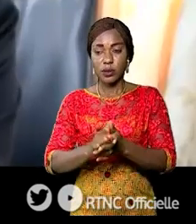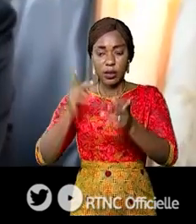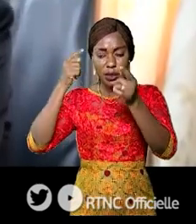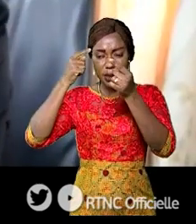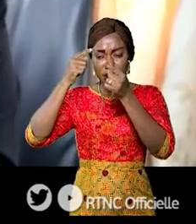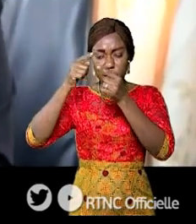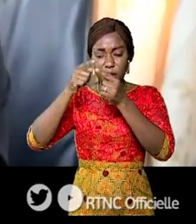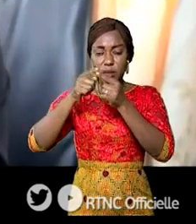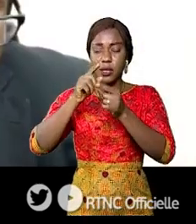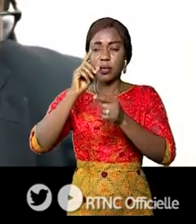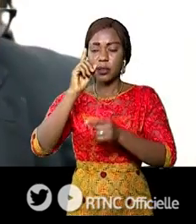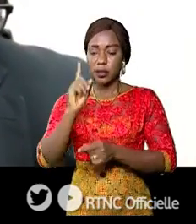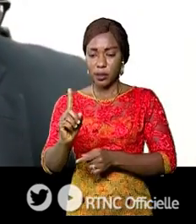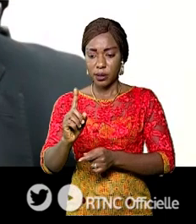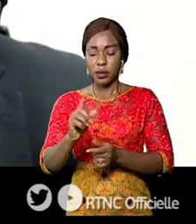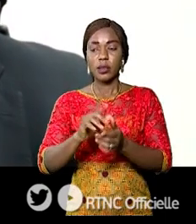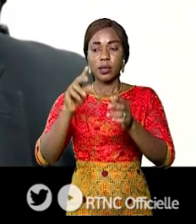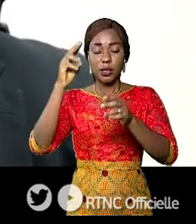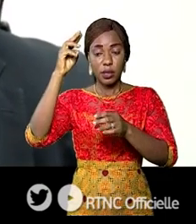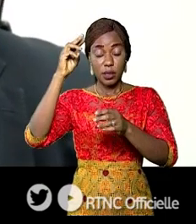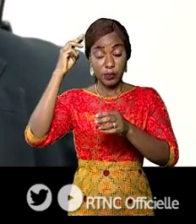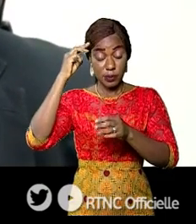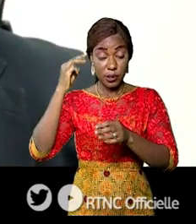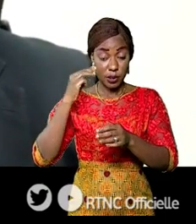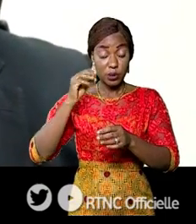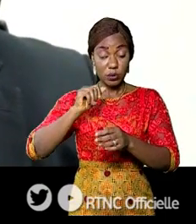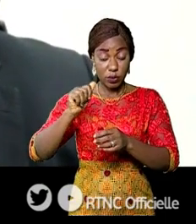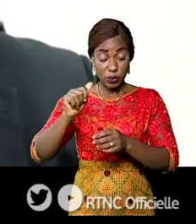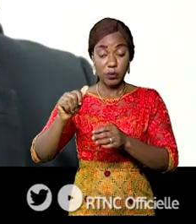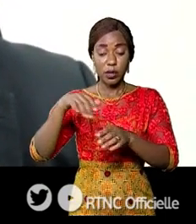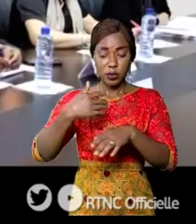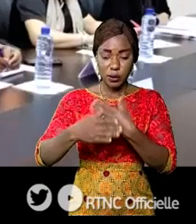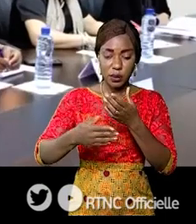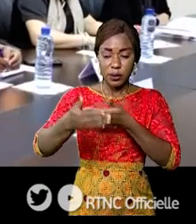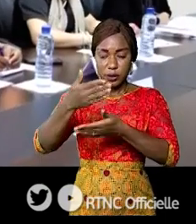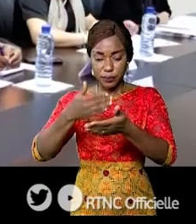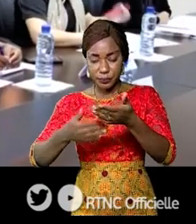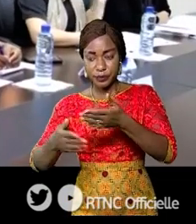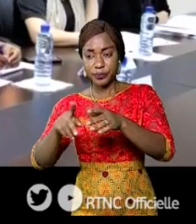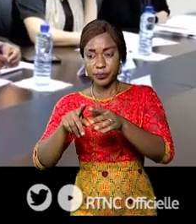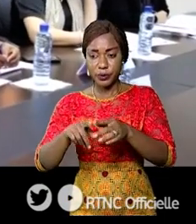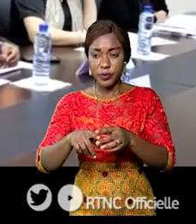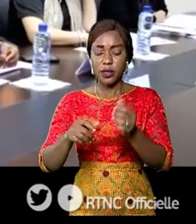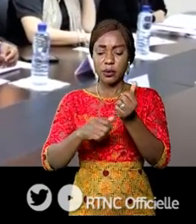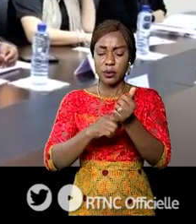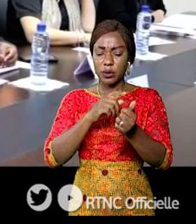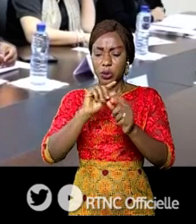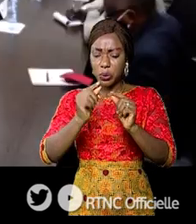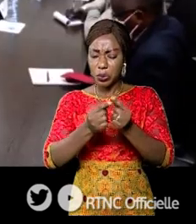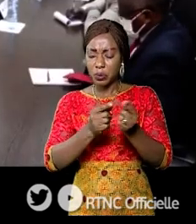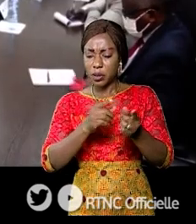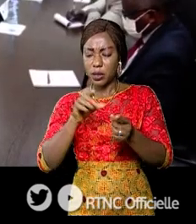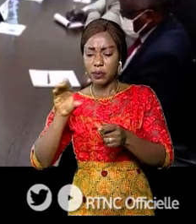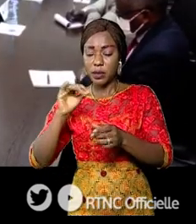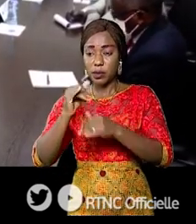options indispensables sur lesquelles se fondent des actions à mener. Des échanges finalement salués par cette délégation de la Banque mondiale